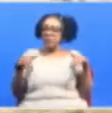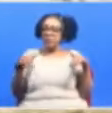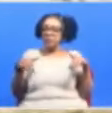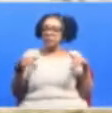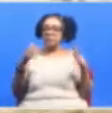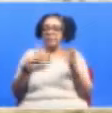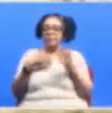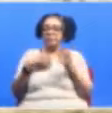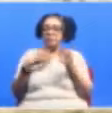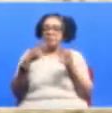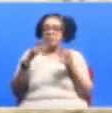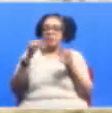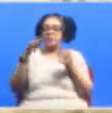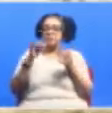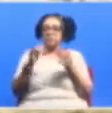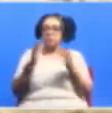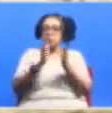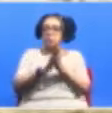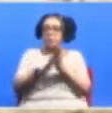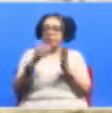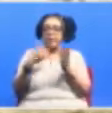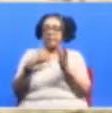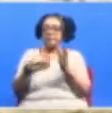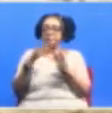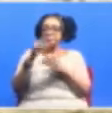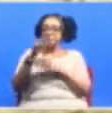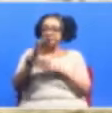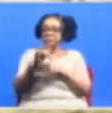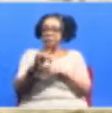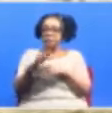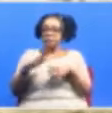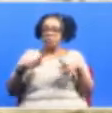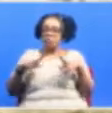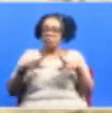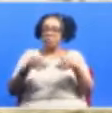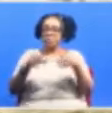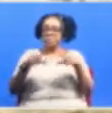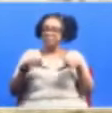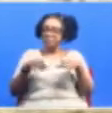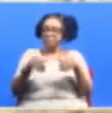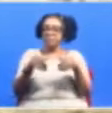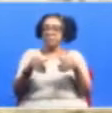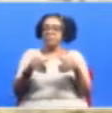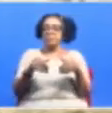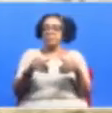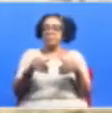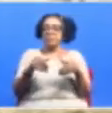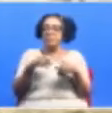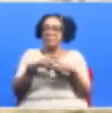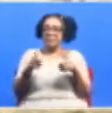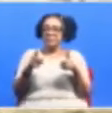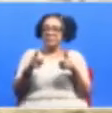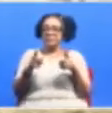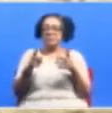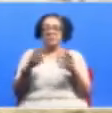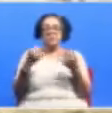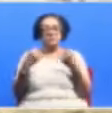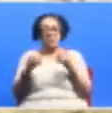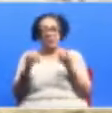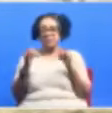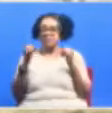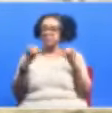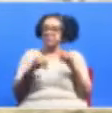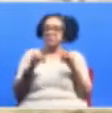na watu wake kukanda watoto pale kwa chief. Kampeleka, akaanza kukanda kanda, kukanda